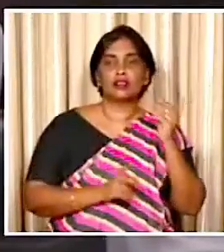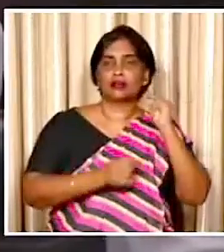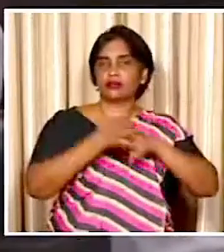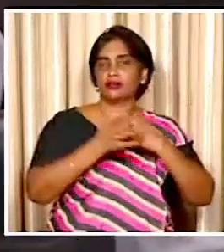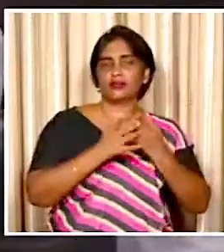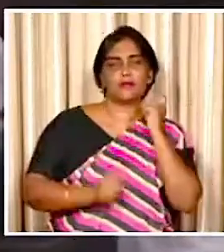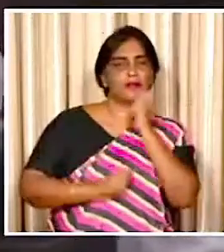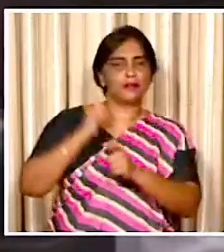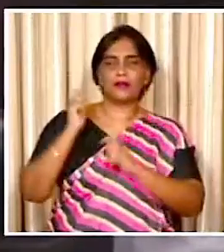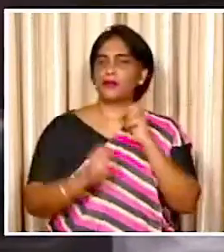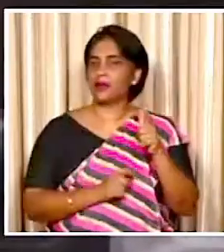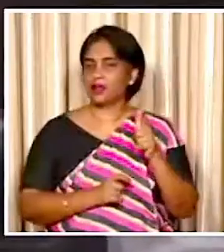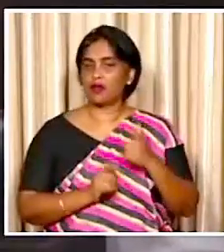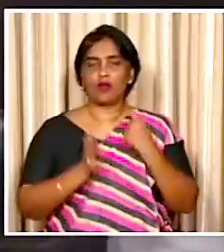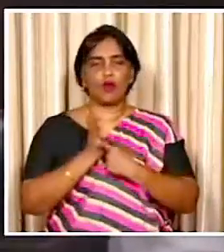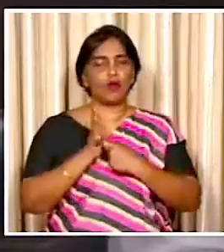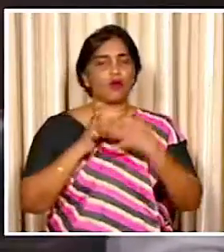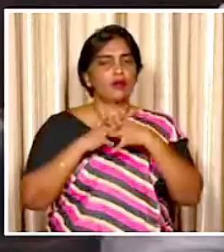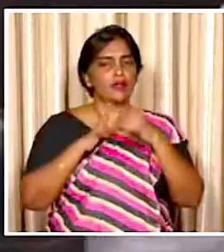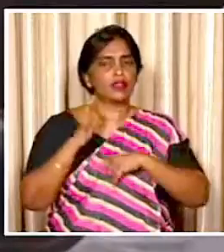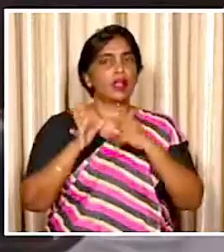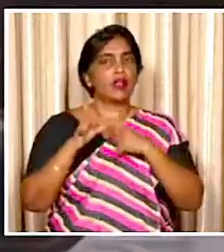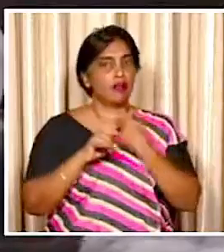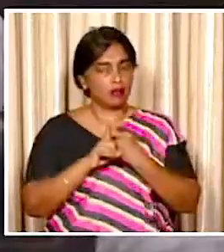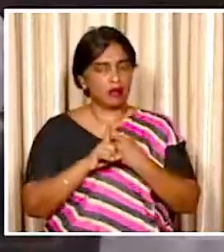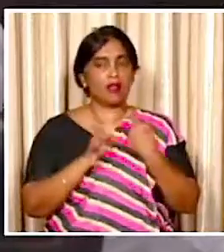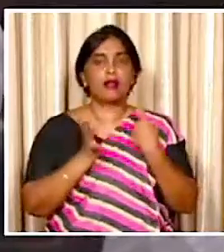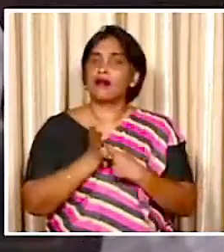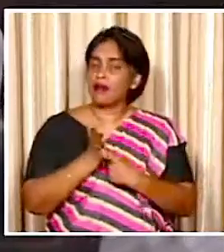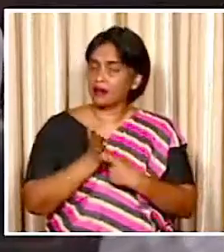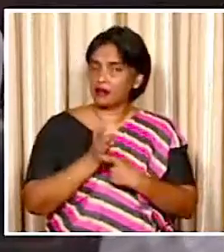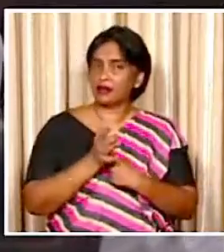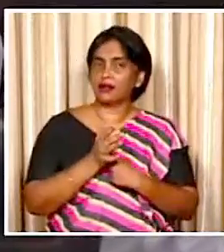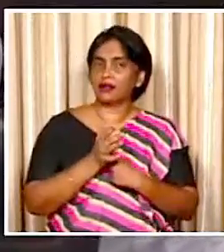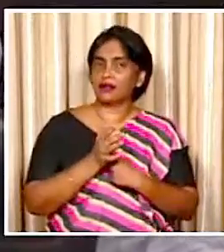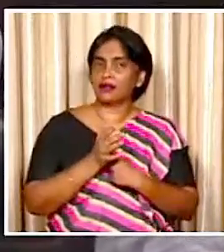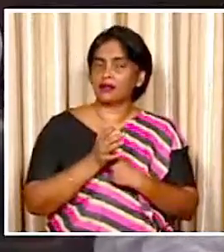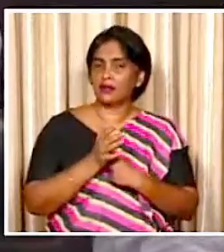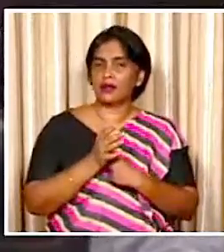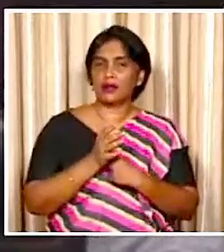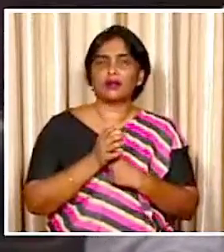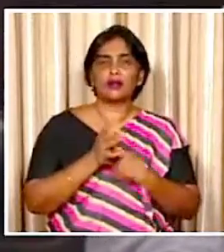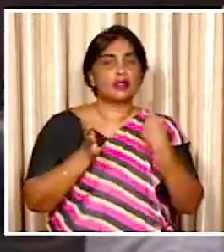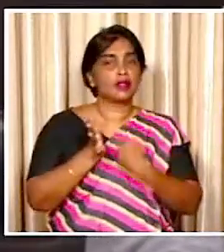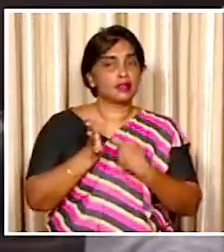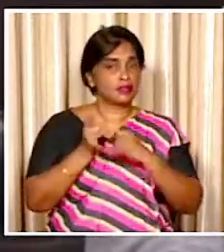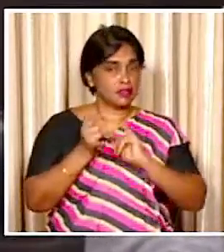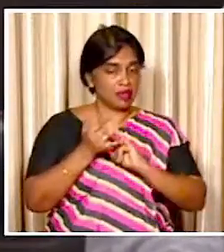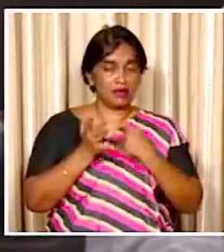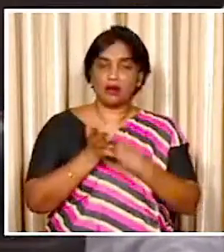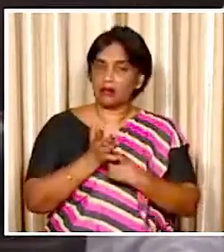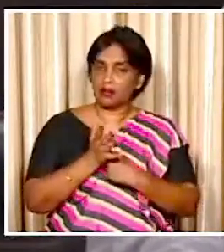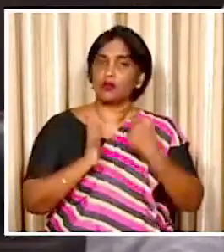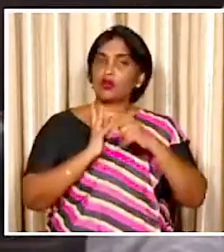ශීර්ෂයෙන්. එක්සත් ජාතික පක්ෂයේ රුවන් විජේවර්ධනලා, අකිල විරාජ්ලා, රංගේ බණ්ඩාරලා, පරාජ සාගල් රත්නායකලා මේ